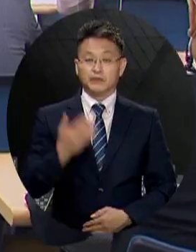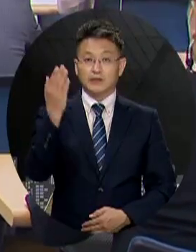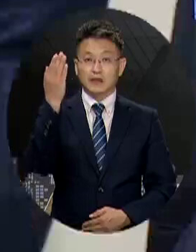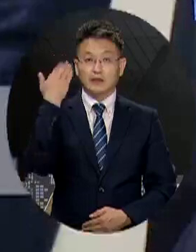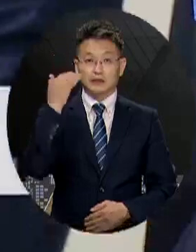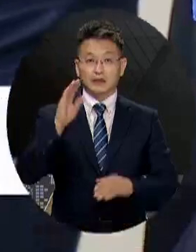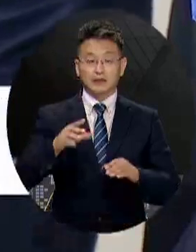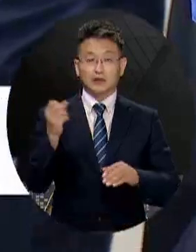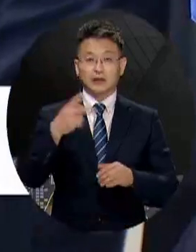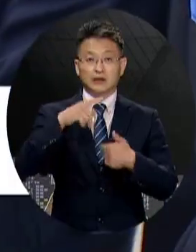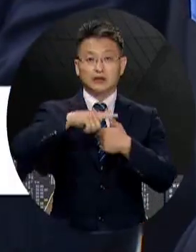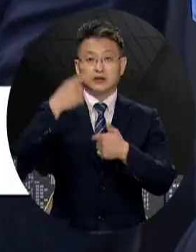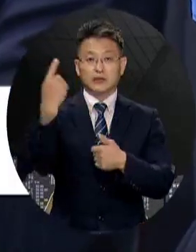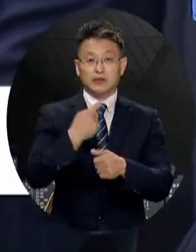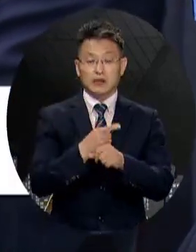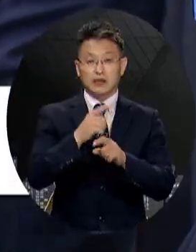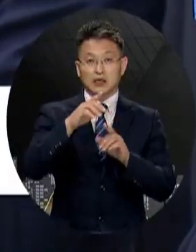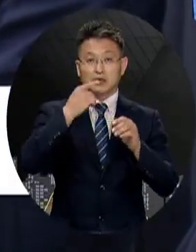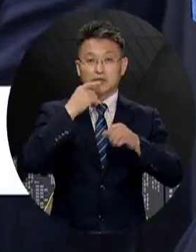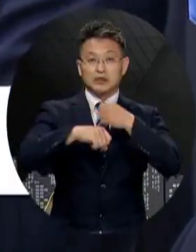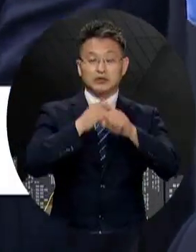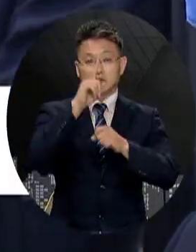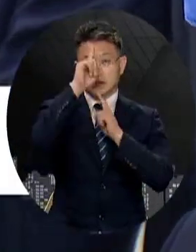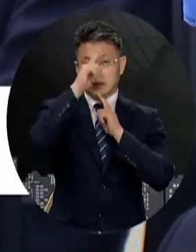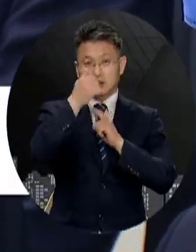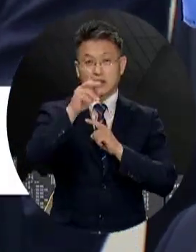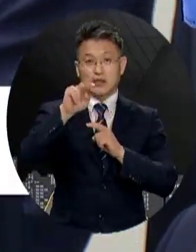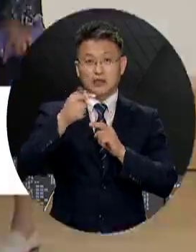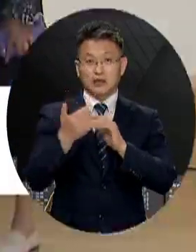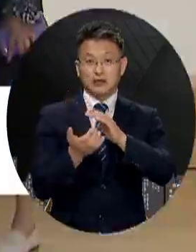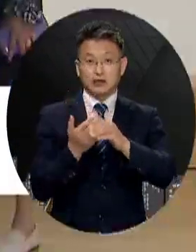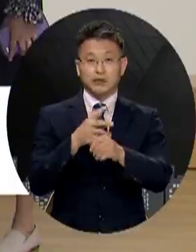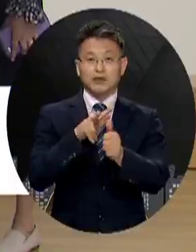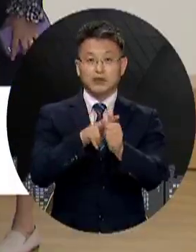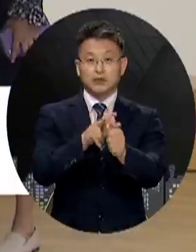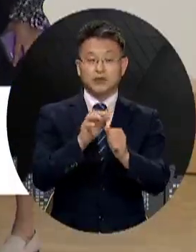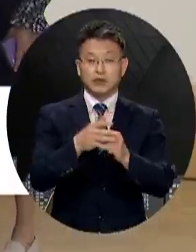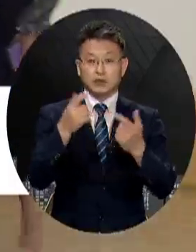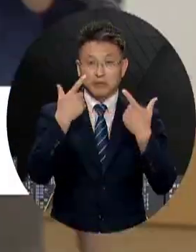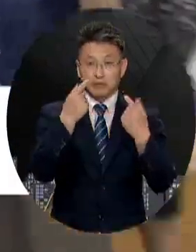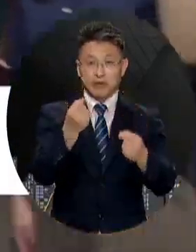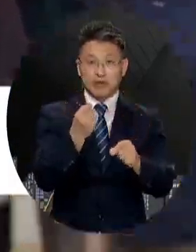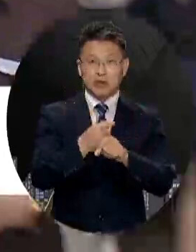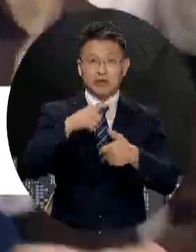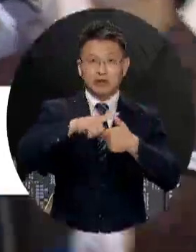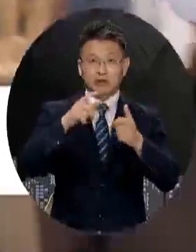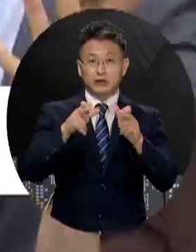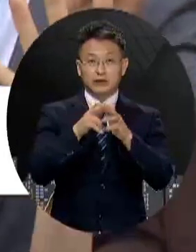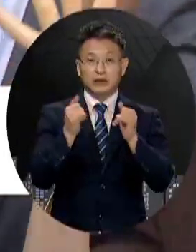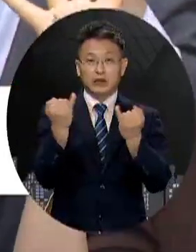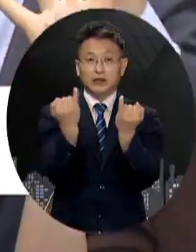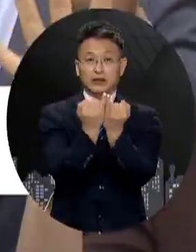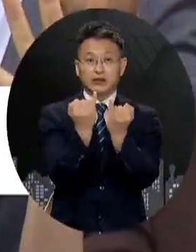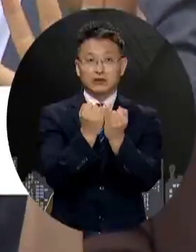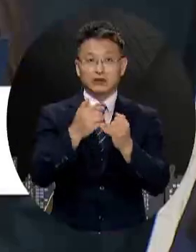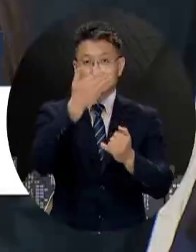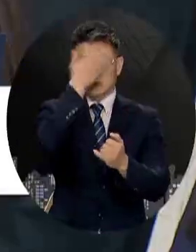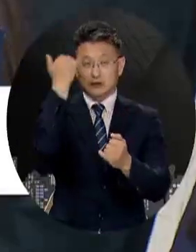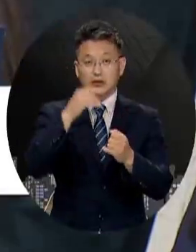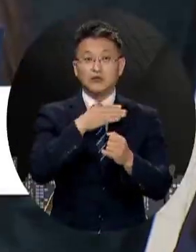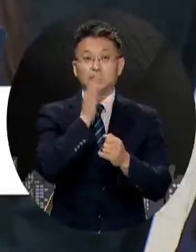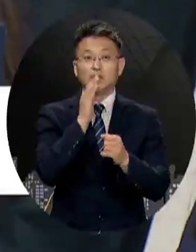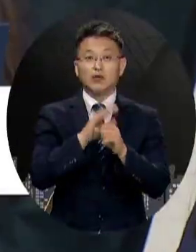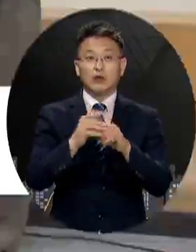지난달에 이어 다시 경남을 찾은 민주당 이낙연 예비 후보. 때마침 경남 지역 장애인과 여성, 청년, 노인